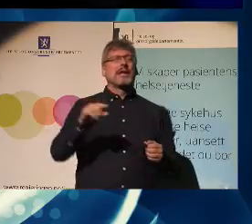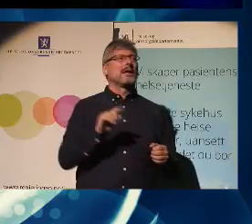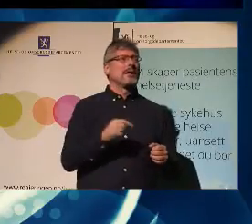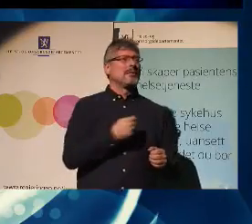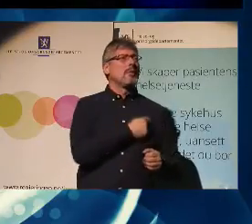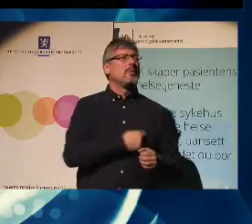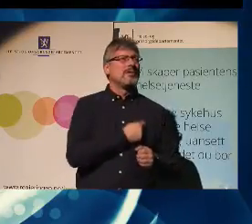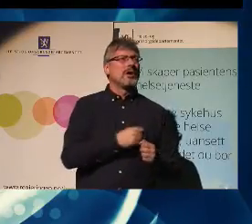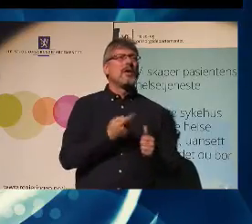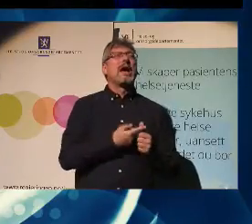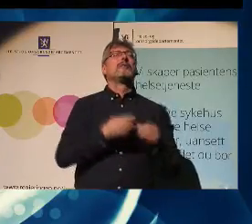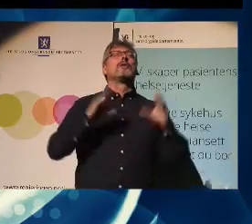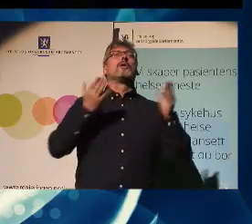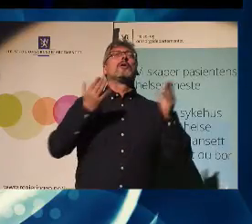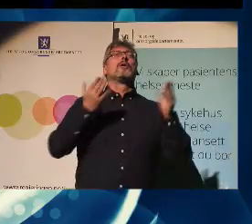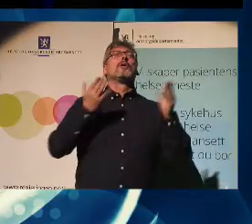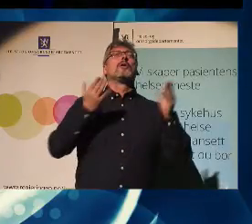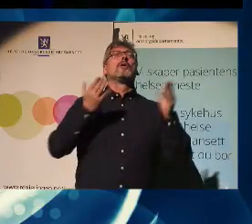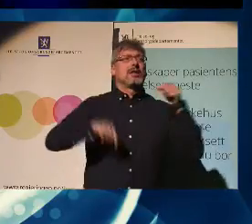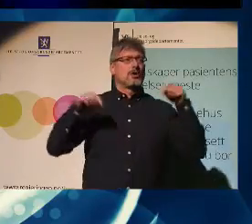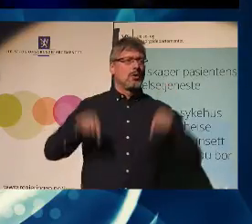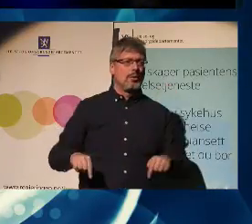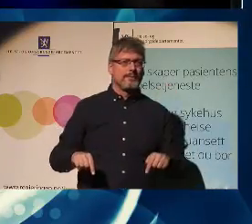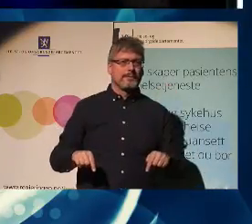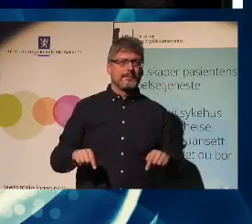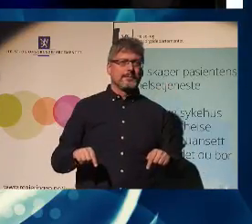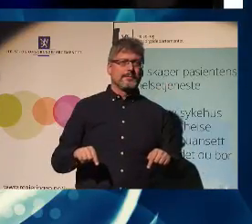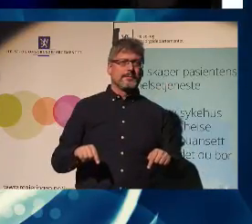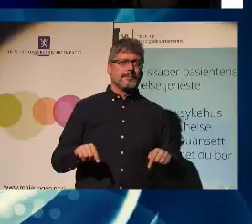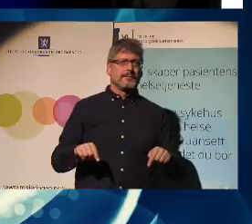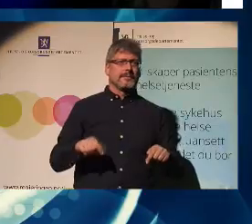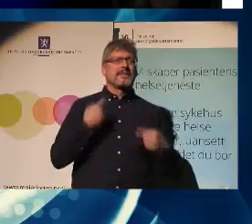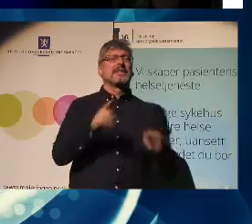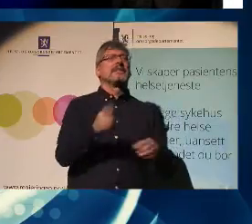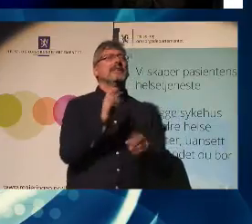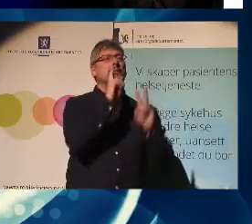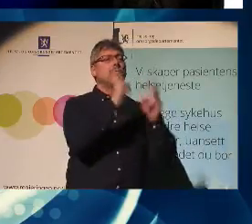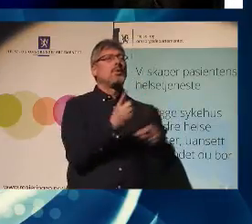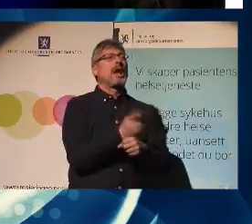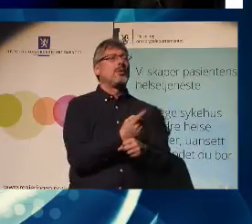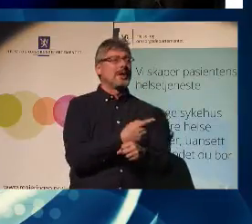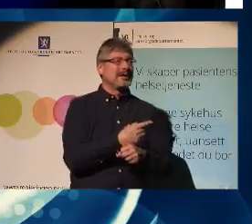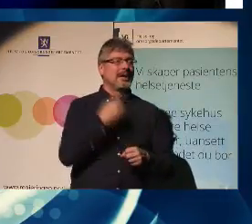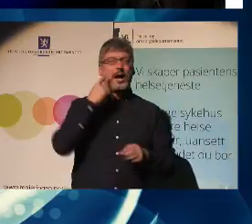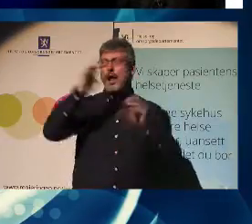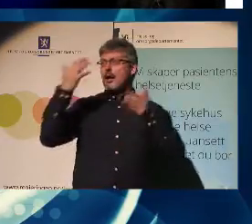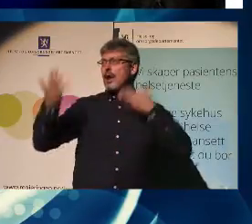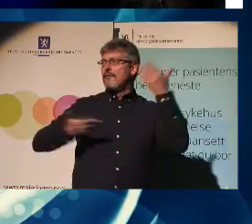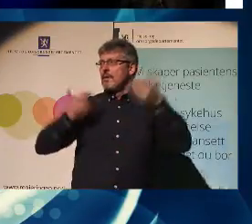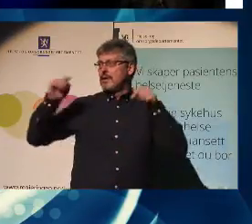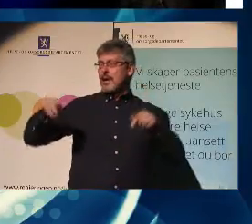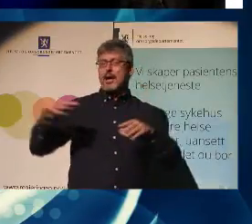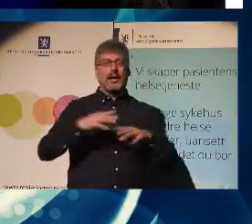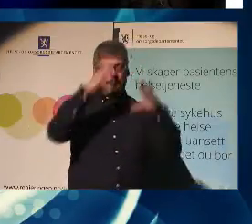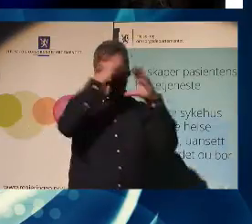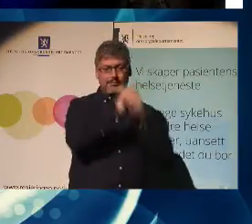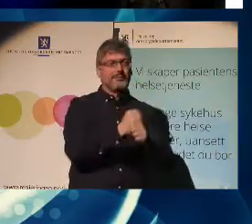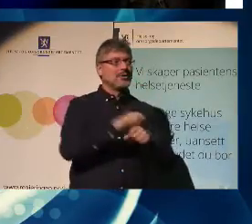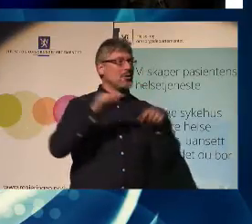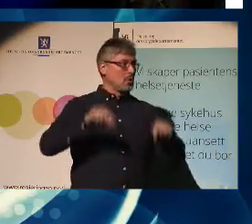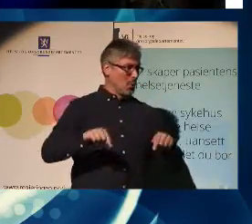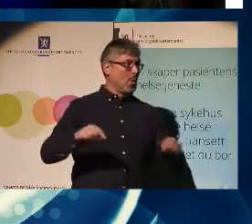og vi må være enda mye bedre enn det vi i dag på det brukerorienterte. Og jeg hører jo alle foredragene her I dag opptatt av det, så det skiftet